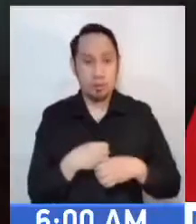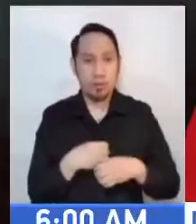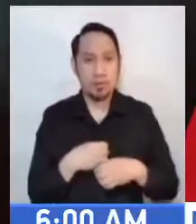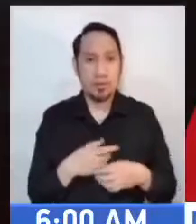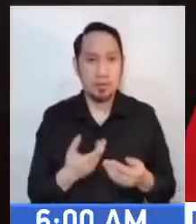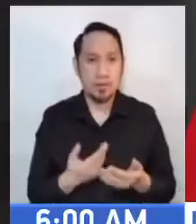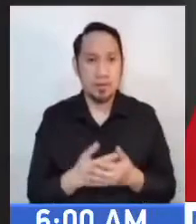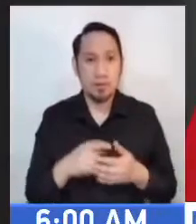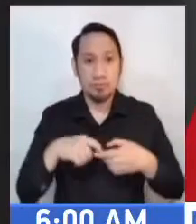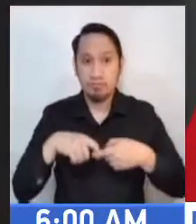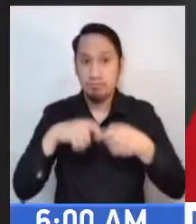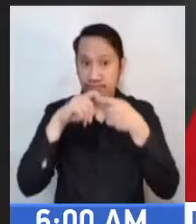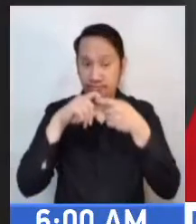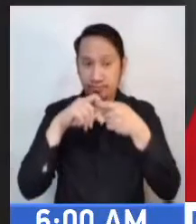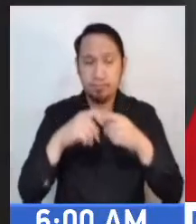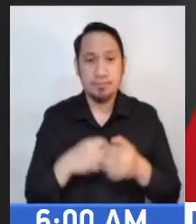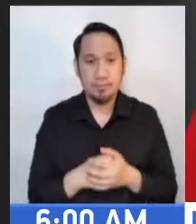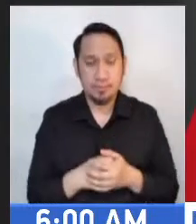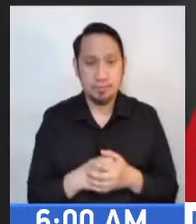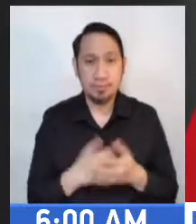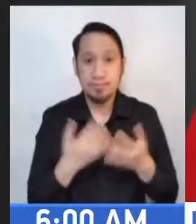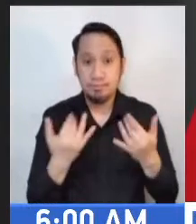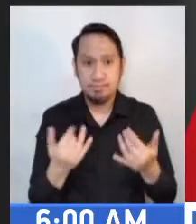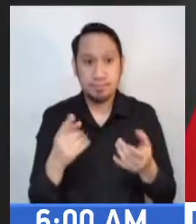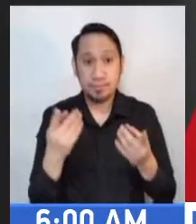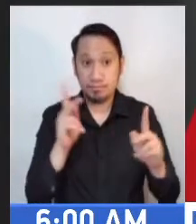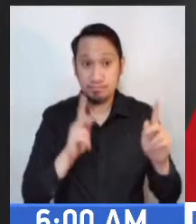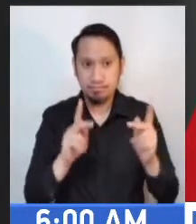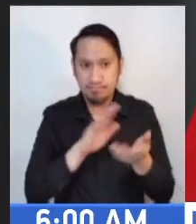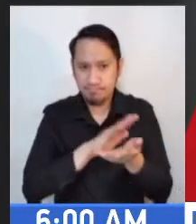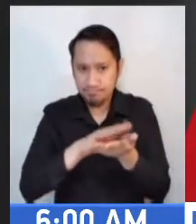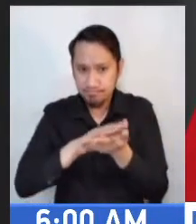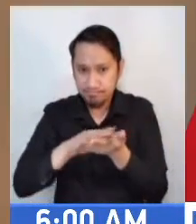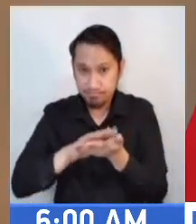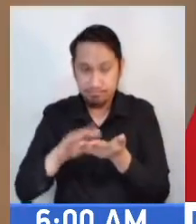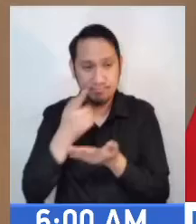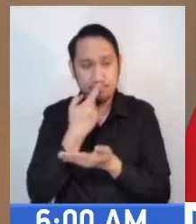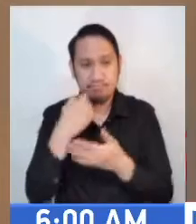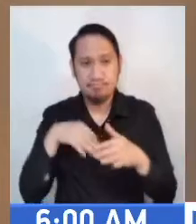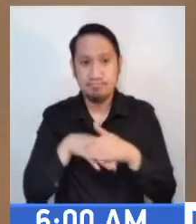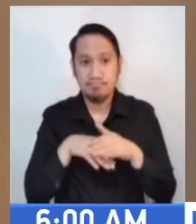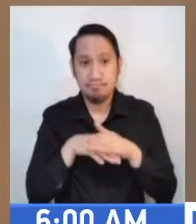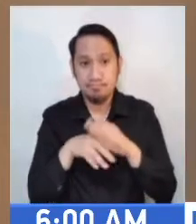Banawe. Maglilinis daw muna ang mga kawani nito matapos pasukin ng baha ang tanggapan.